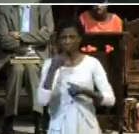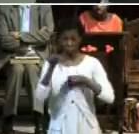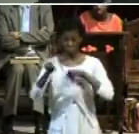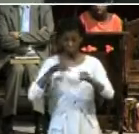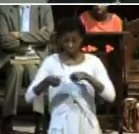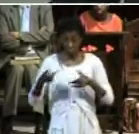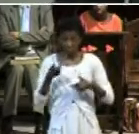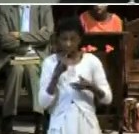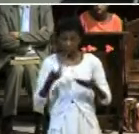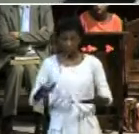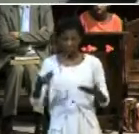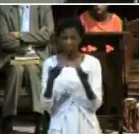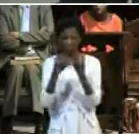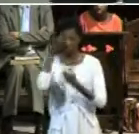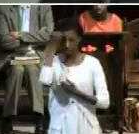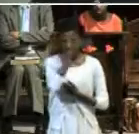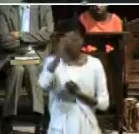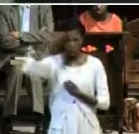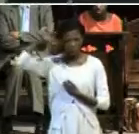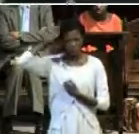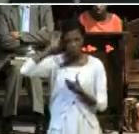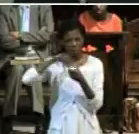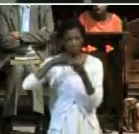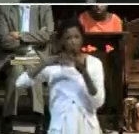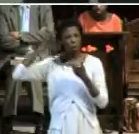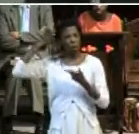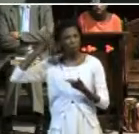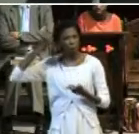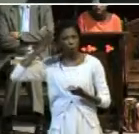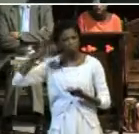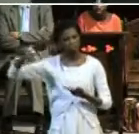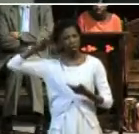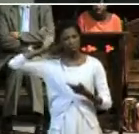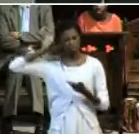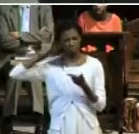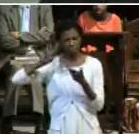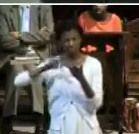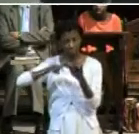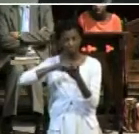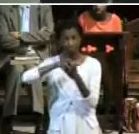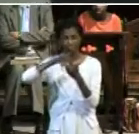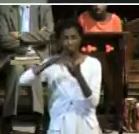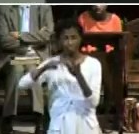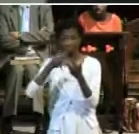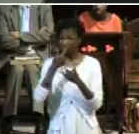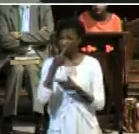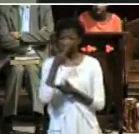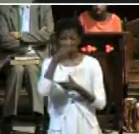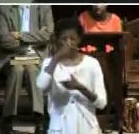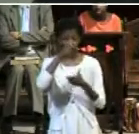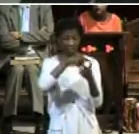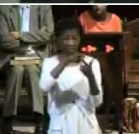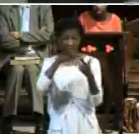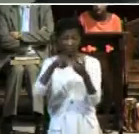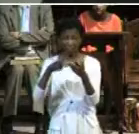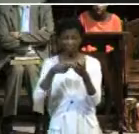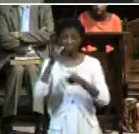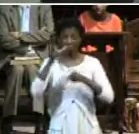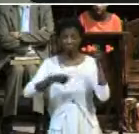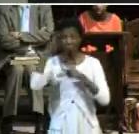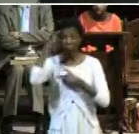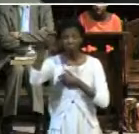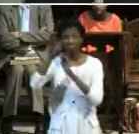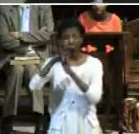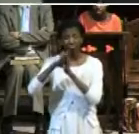reparler. Que sont les États-Unis, l'Europe et l'Australie? Des pays dans lesquels les gens ne croient plus beaucoup, ont